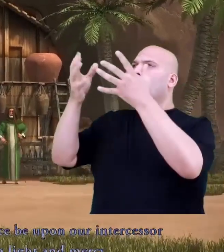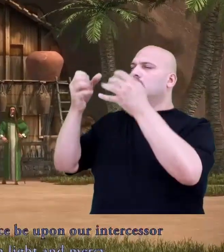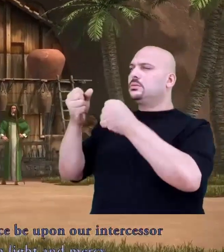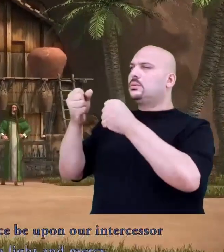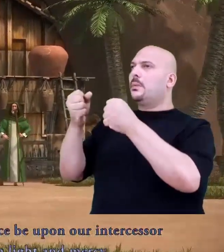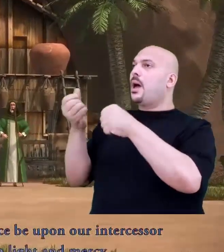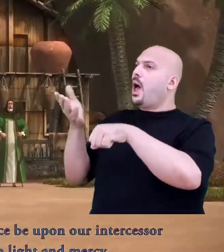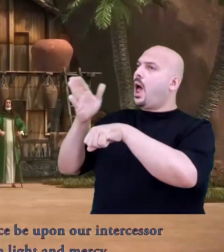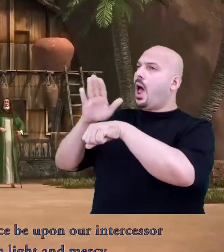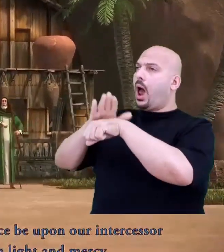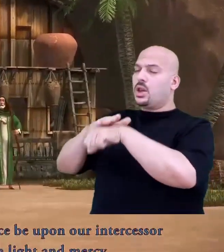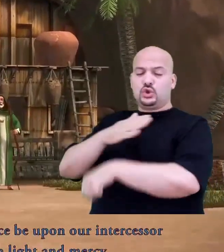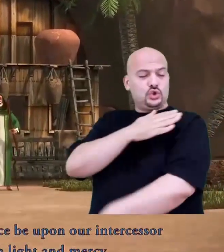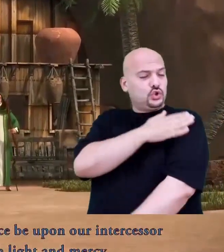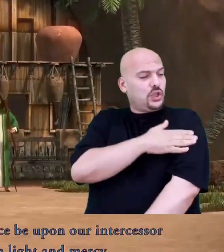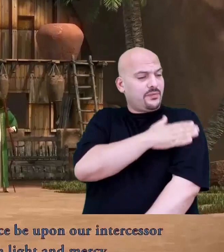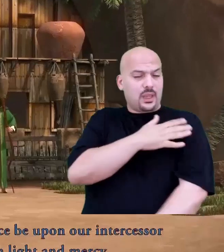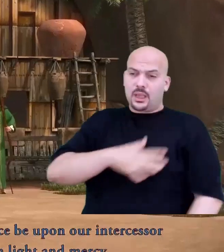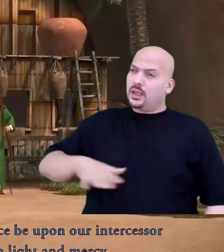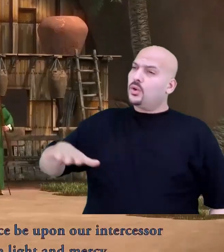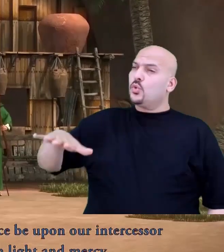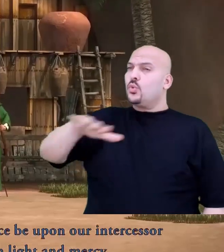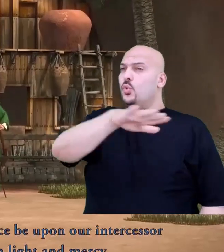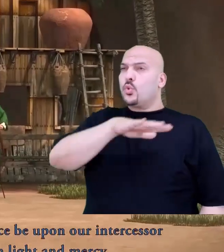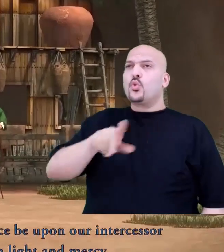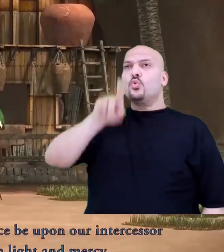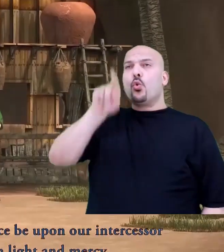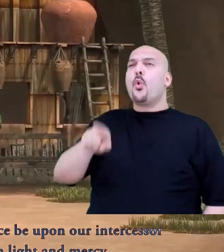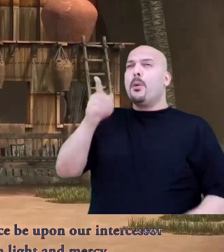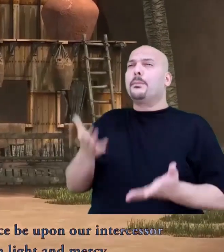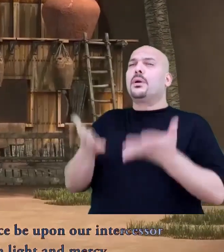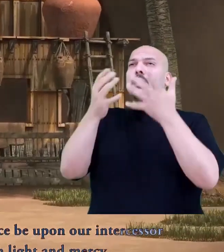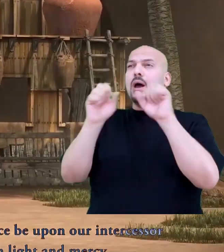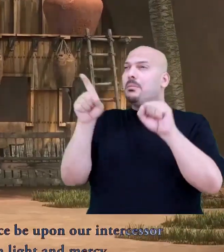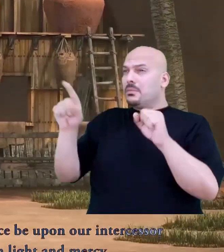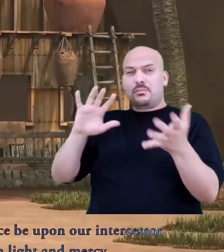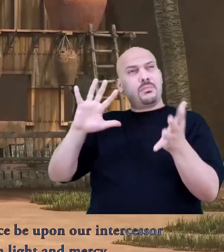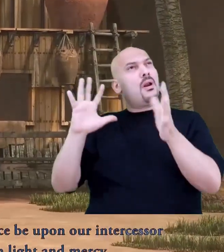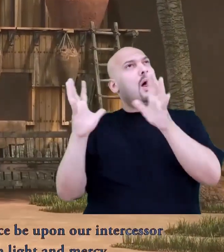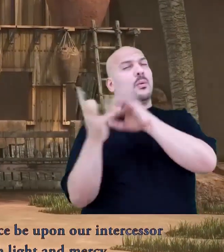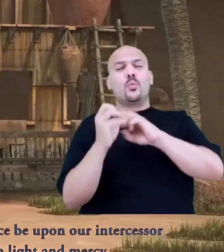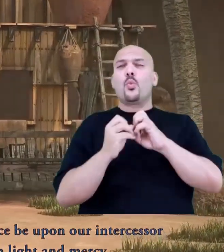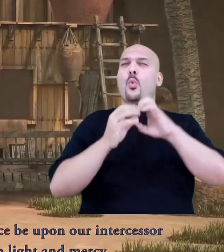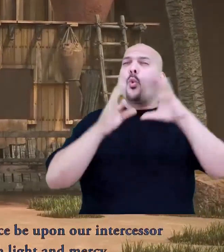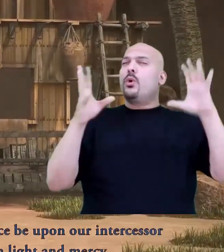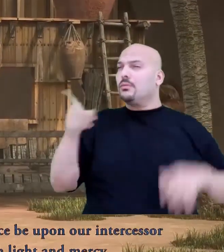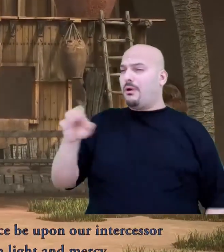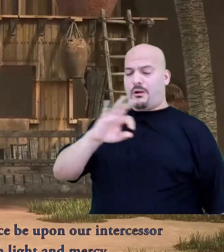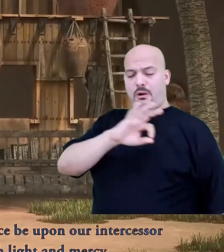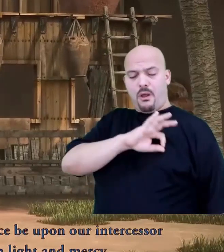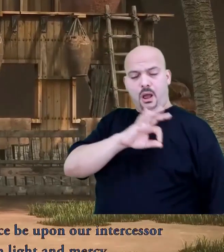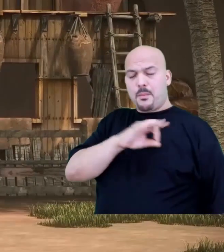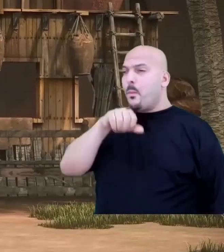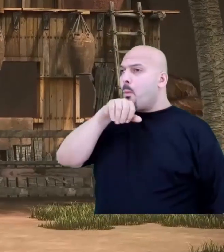والصلاة والسلام على شفيعنا يوم القيامة الذي يملأ الدنيا نورا